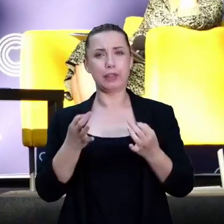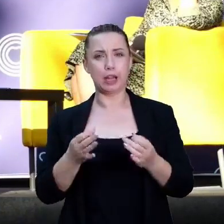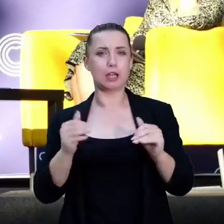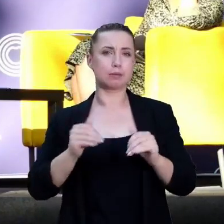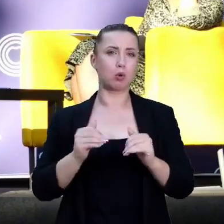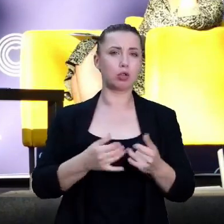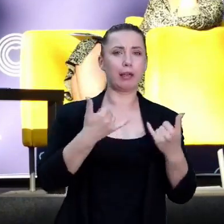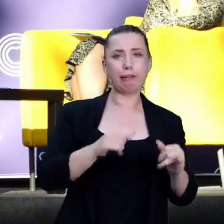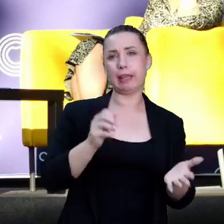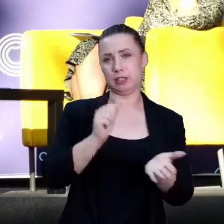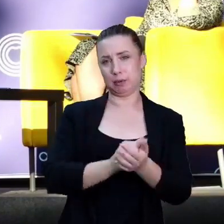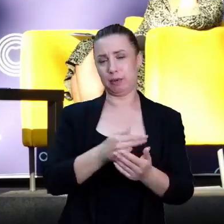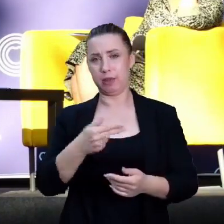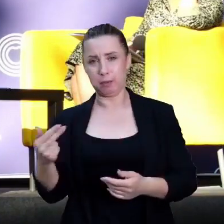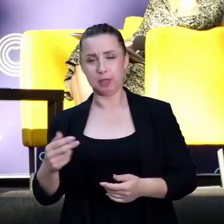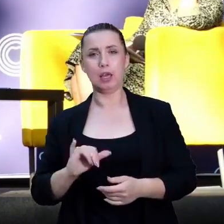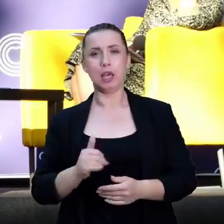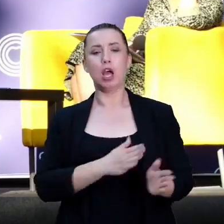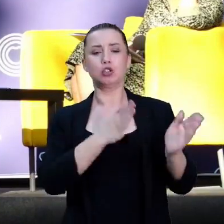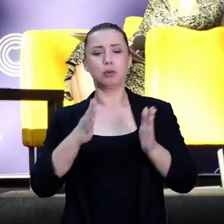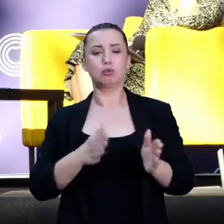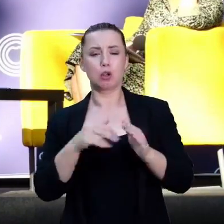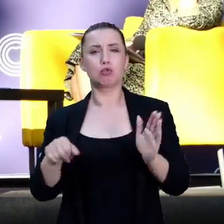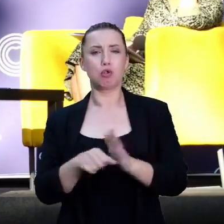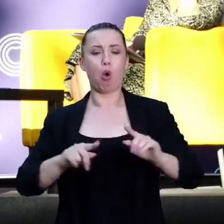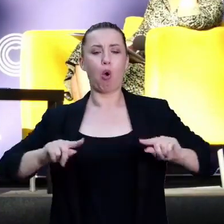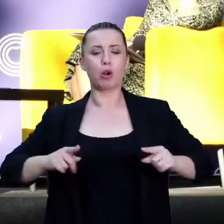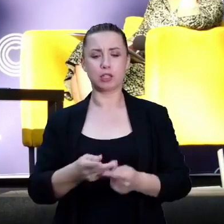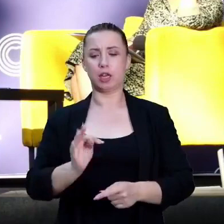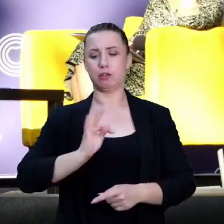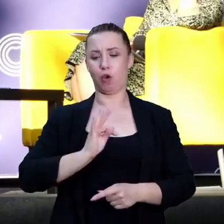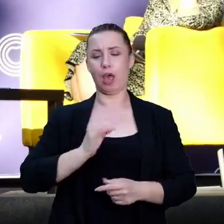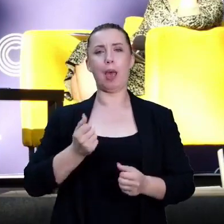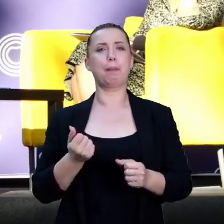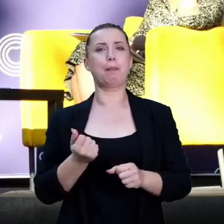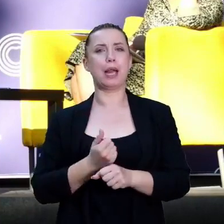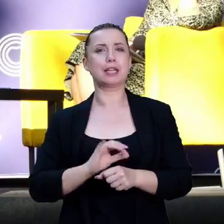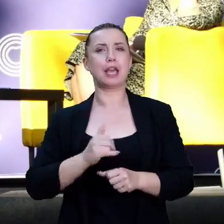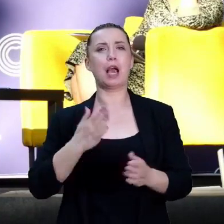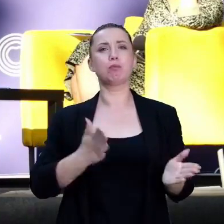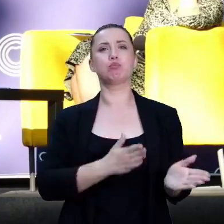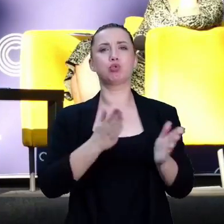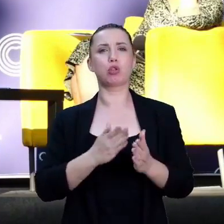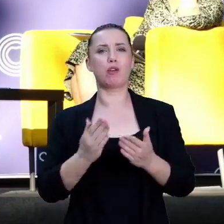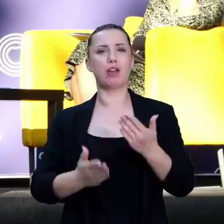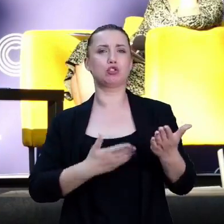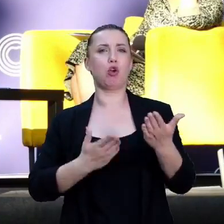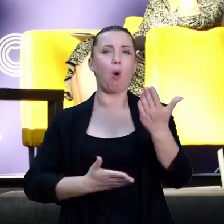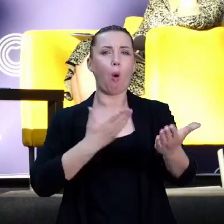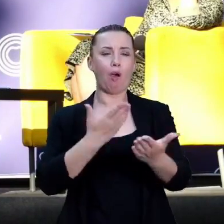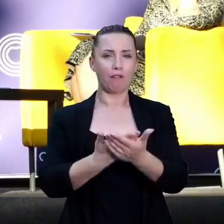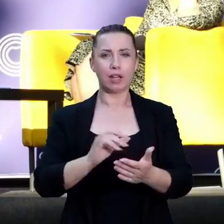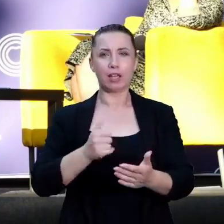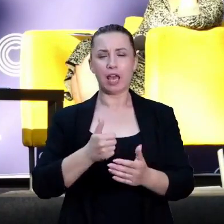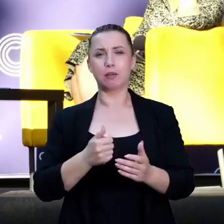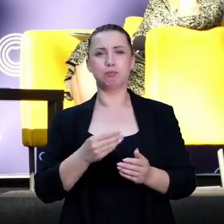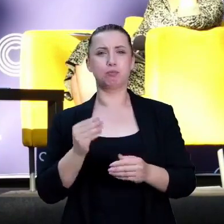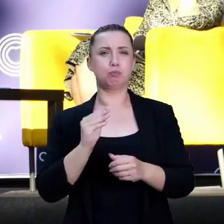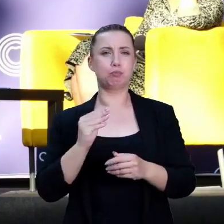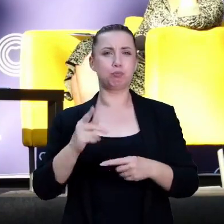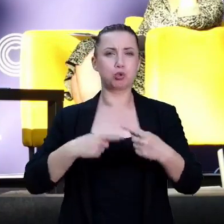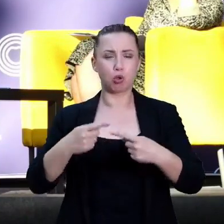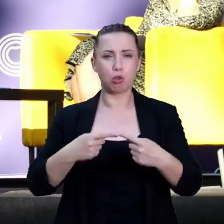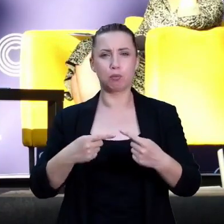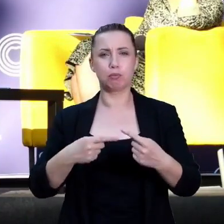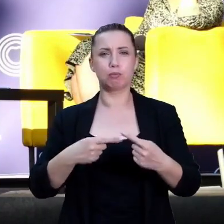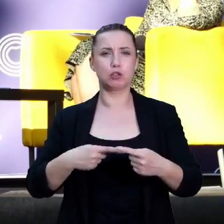właśnie kwestiami innymi. Jak się przygotować do organizacji swojej pracy, jak przygotować swoje portfolio, jak przygotować swoje materiały demo i tak dalej. To im się